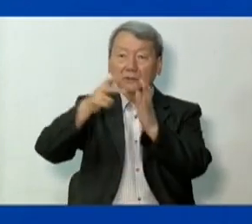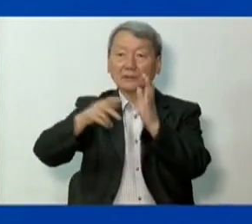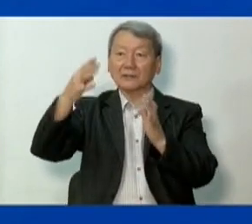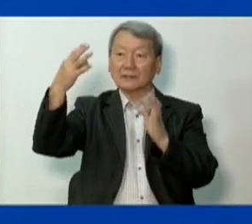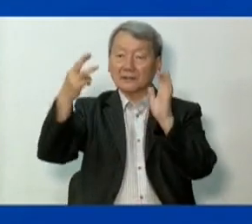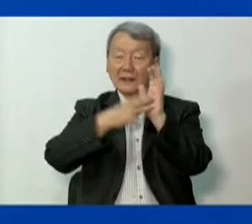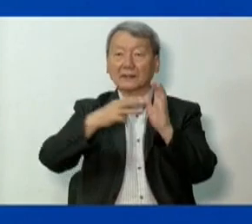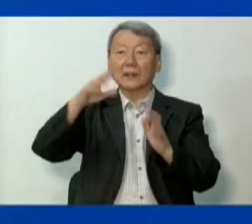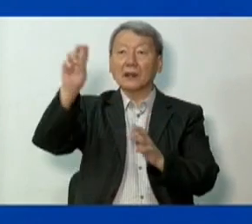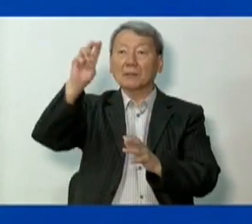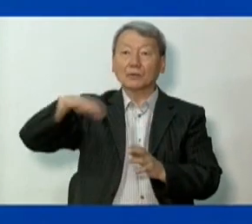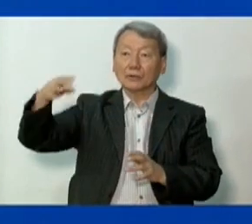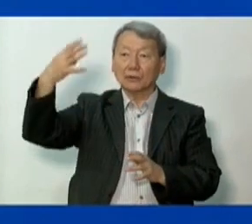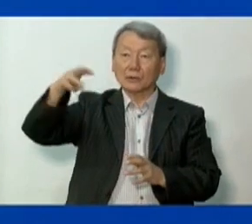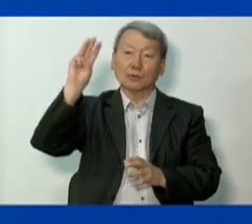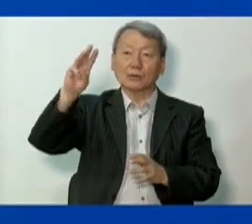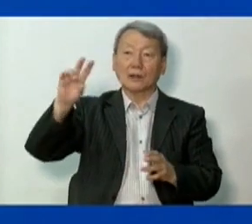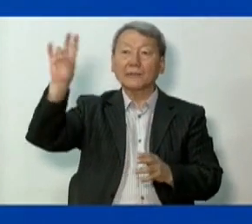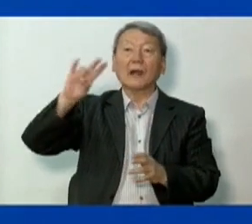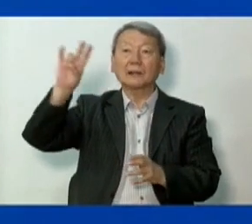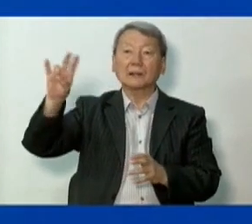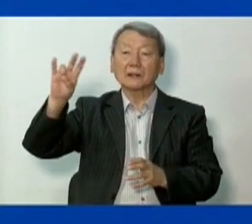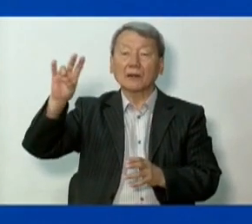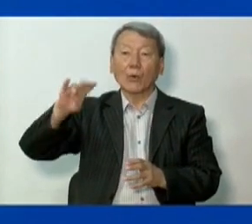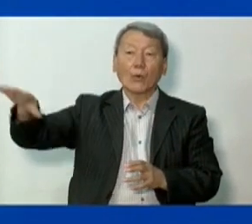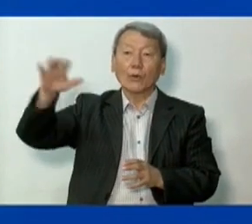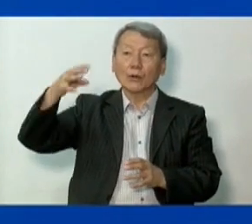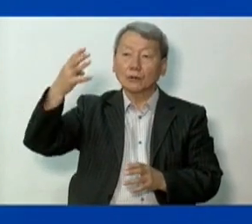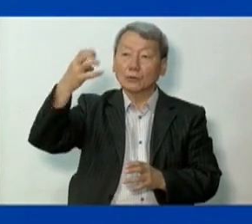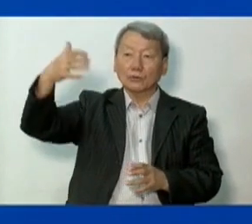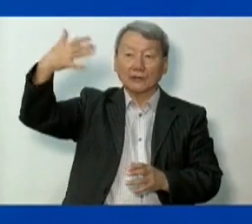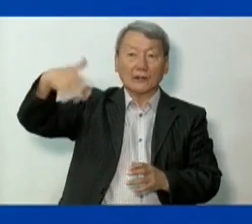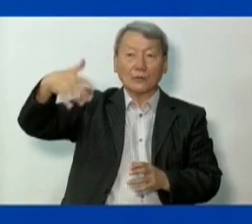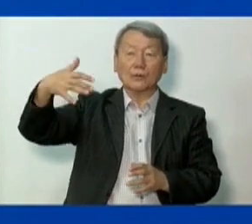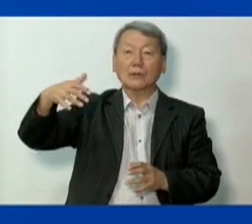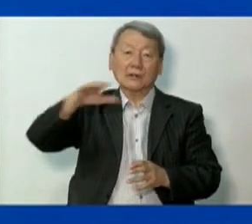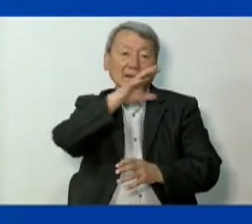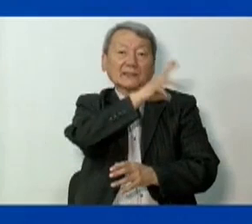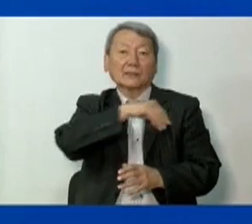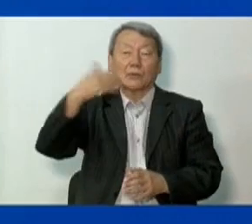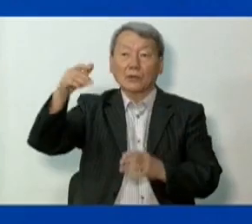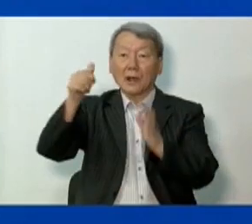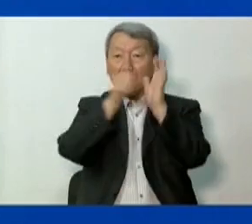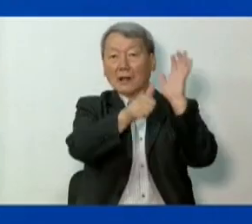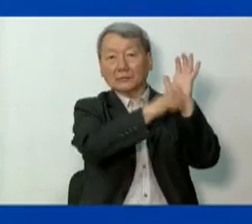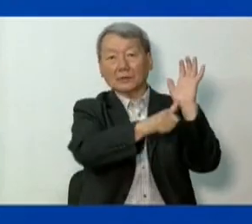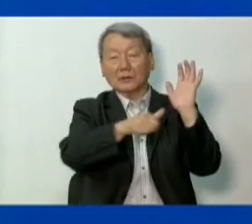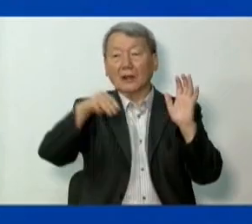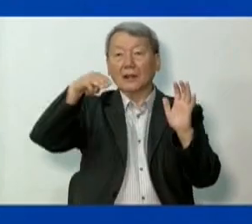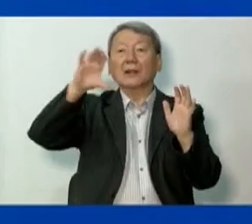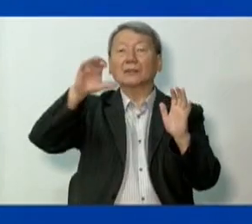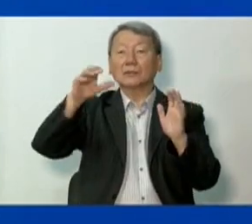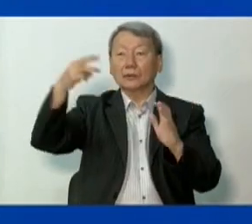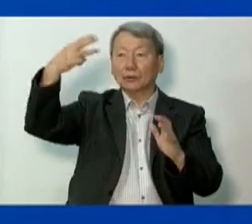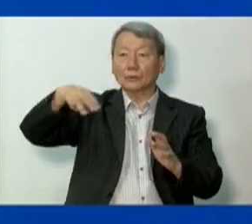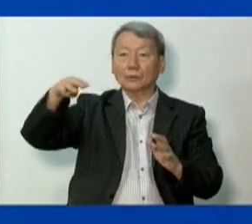1148, Баткен облусунда 43, Нарын облусунда 450, Ысык Көл облусунда 60, Талас